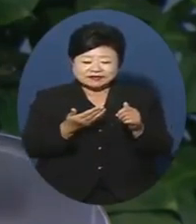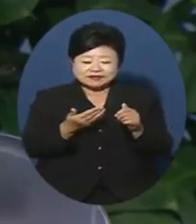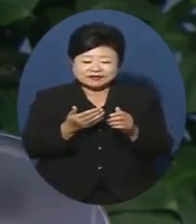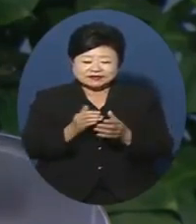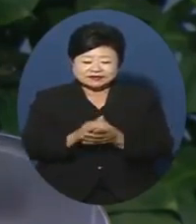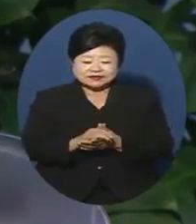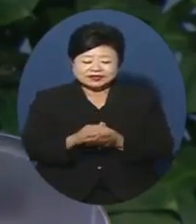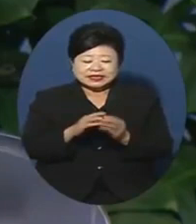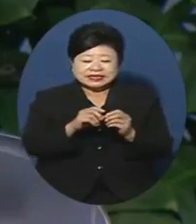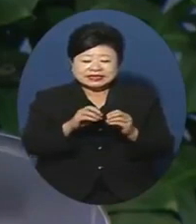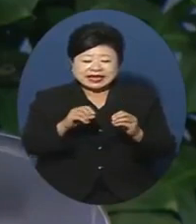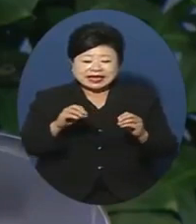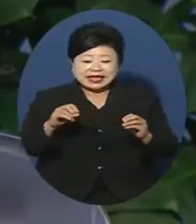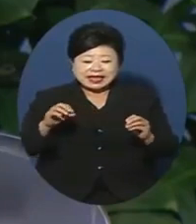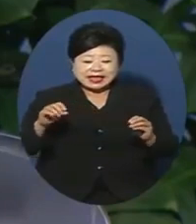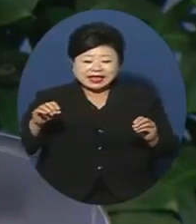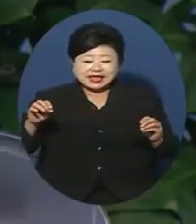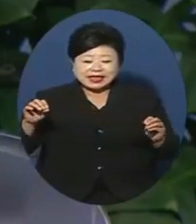이 땅에